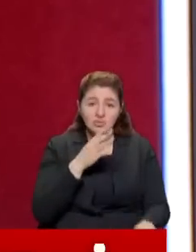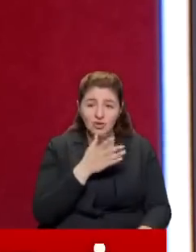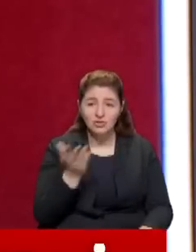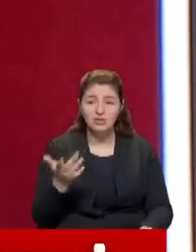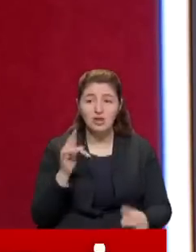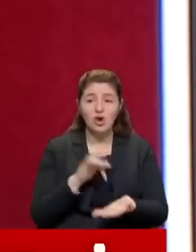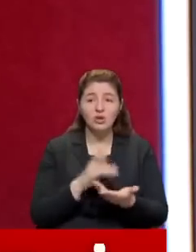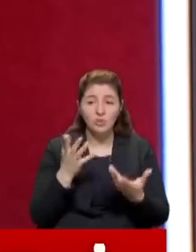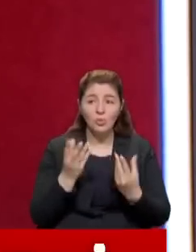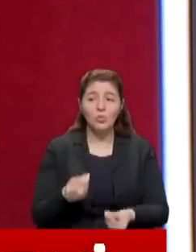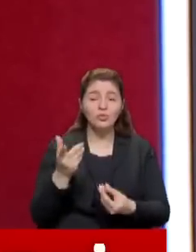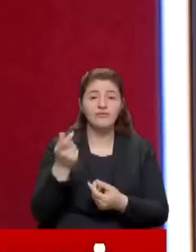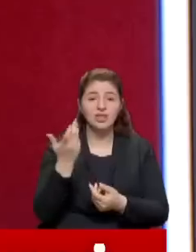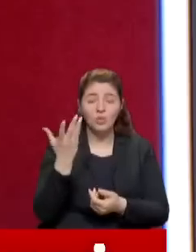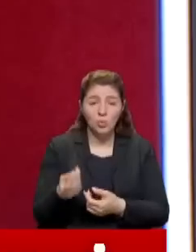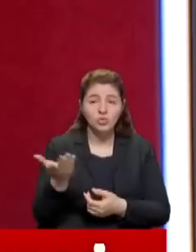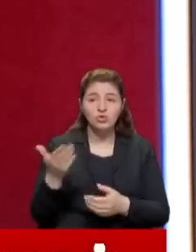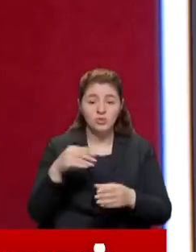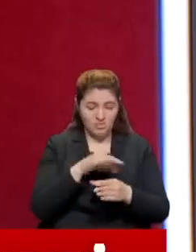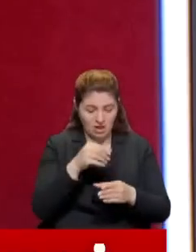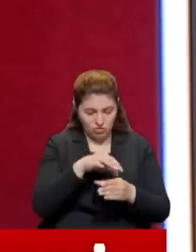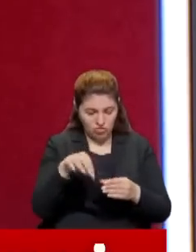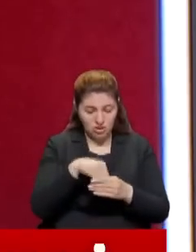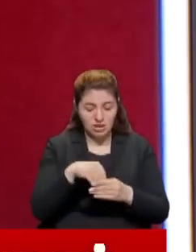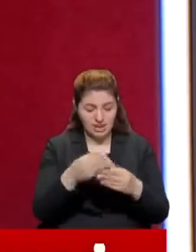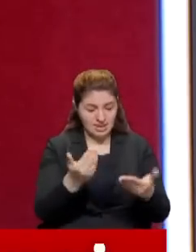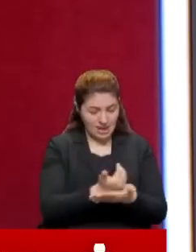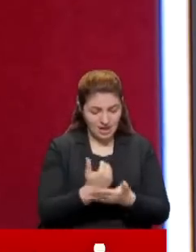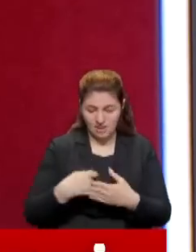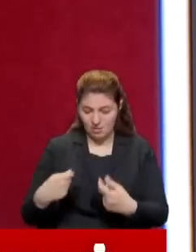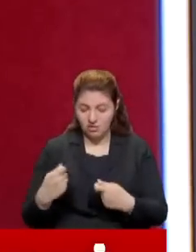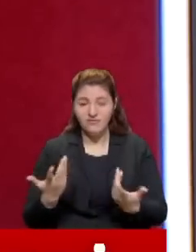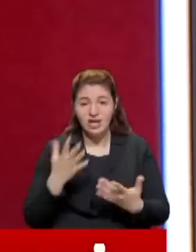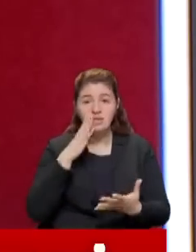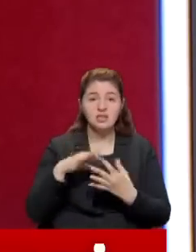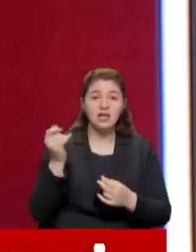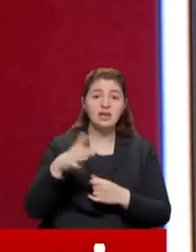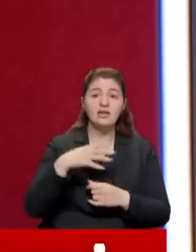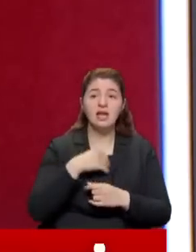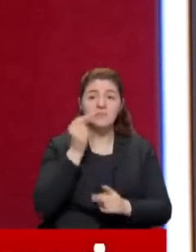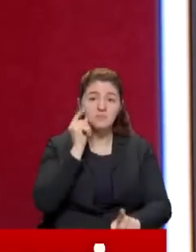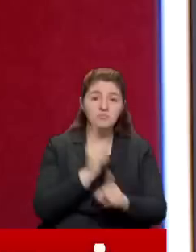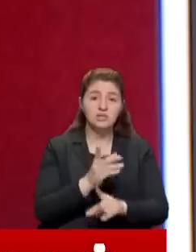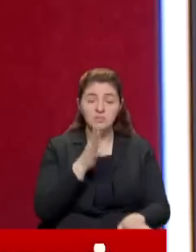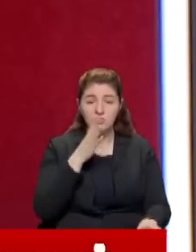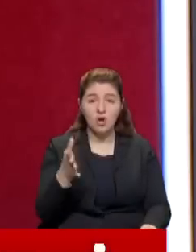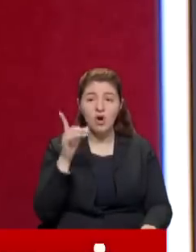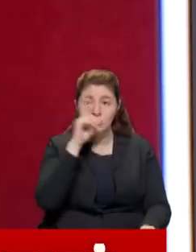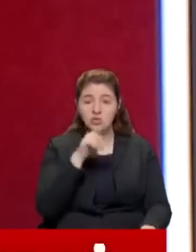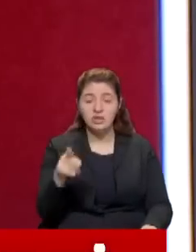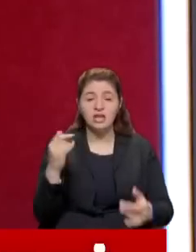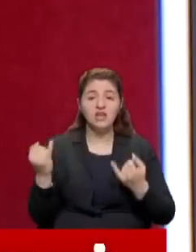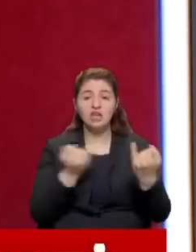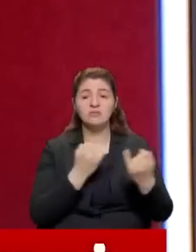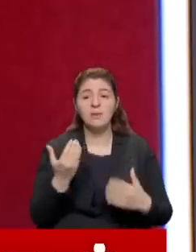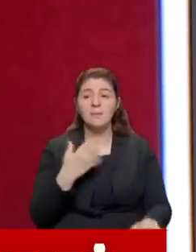yani ortada ne olduğunu, fiyatın ne olduğunu, cüzdanımızdaki gelirin giderin ne olduğunu ve insanlar kendileri bizzat biliyorlar. O yüzden